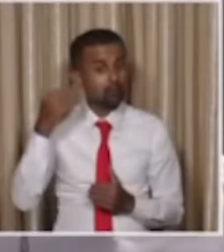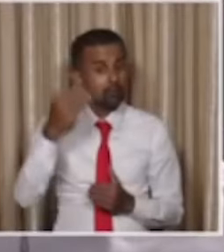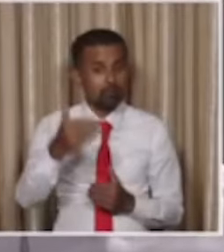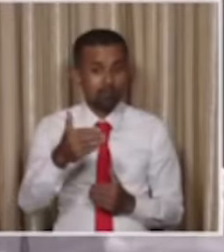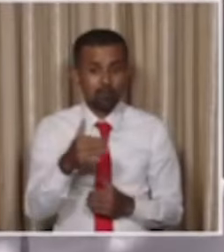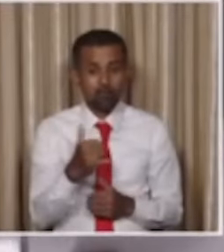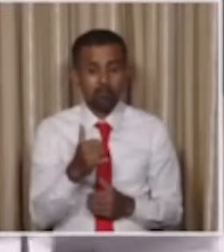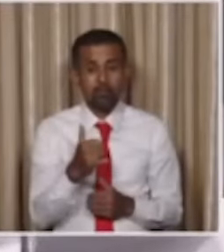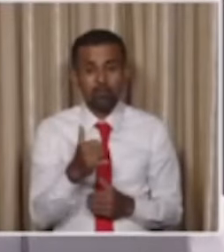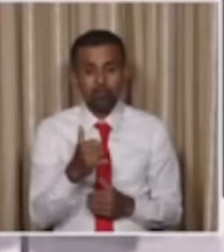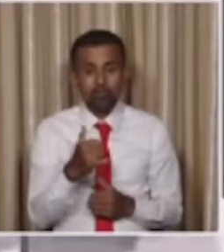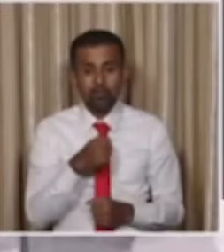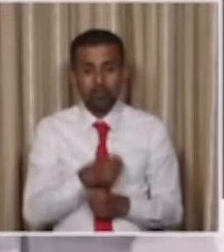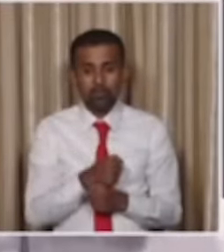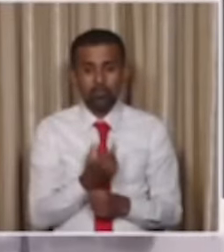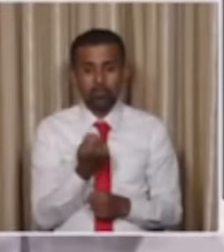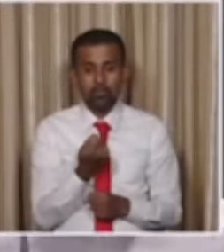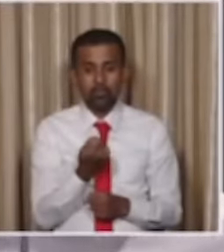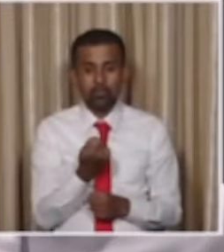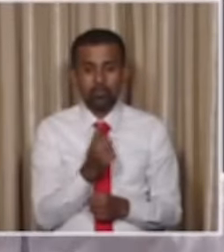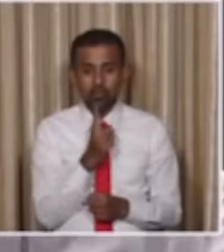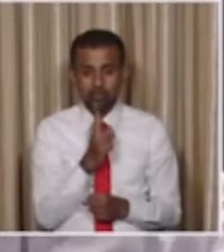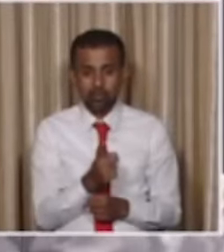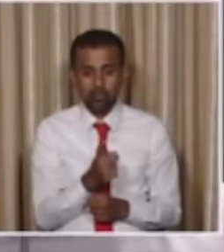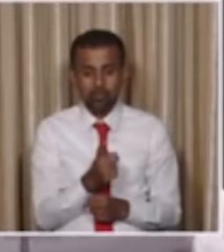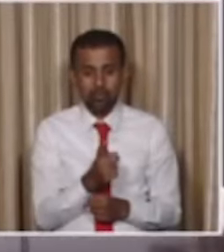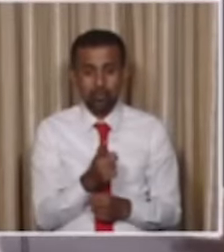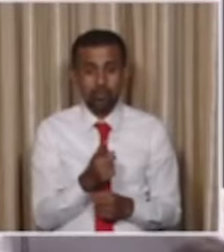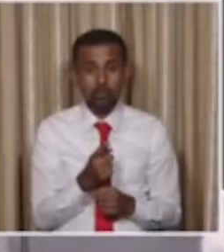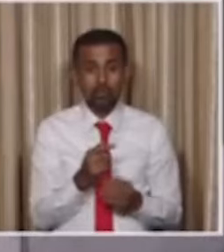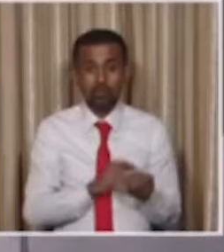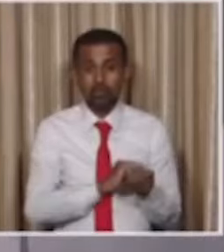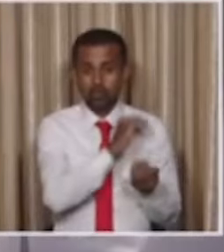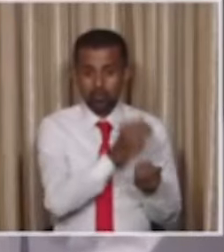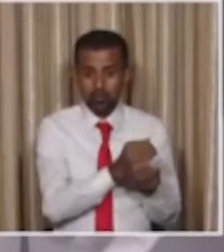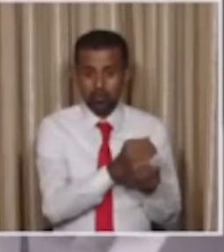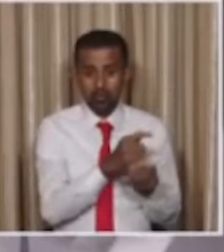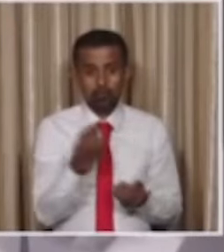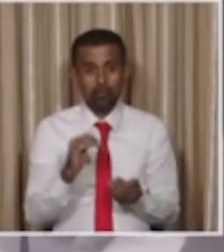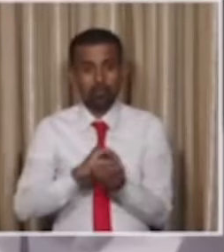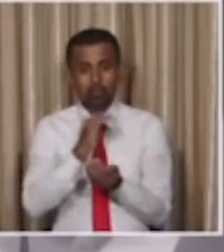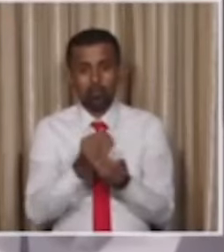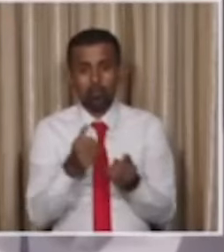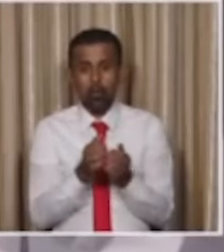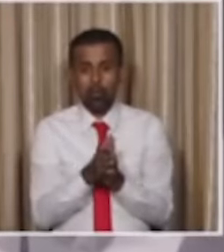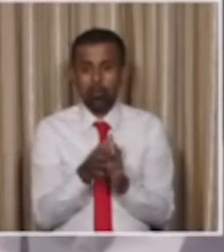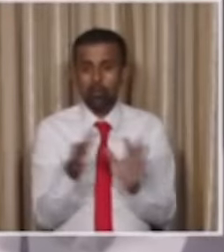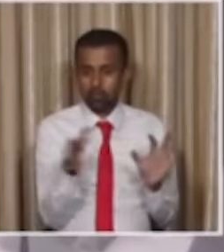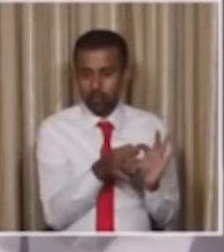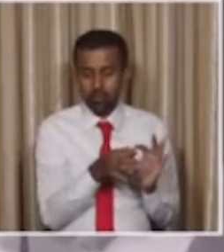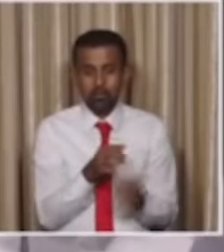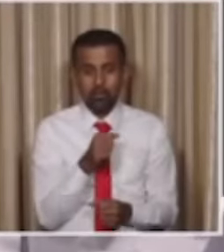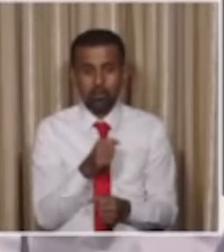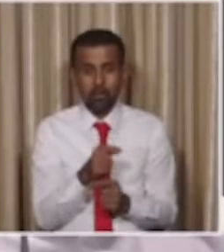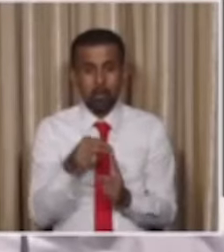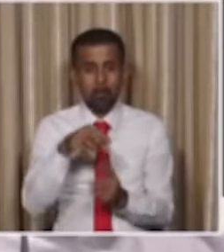නියෝජ්‍ය කතානායකතුමනි රාජ්‍ය මුදල් කියන එකට ඒකාබද්ධ අරමුදල සහ අනෙකුත් අරමුදල් සියල්ල ඇතුළත්. රාජ්‍ය මුදල් දැන්